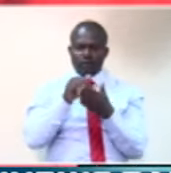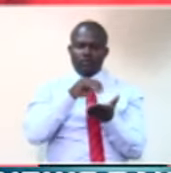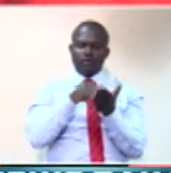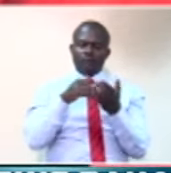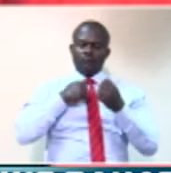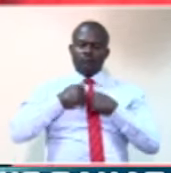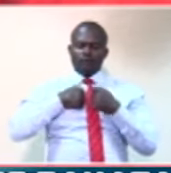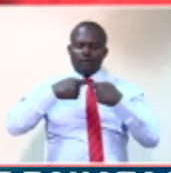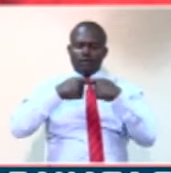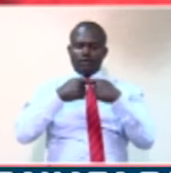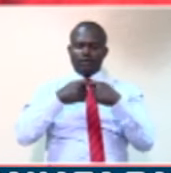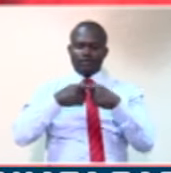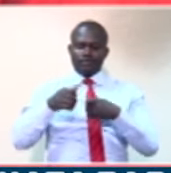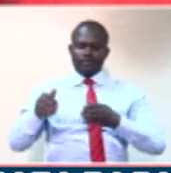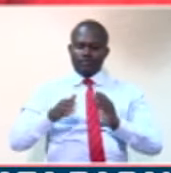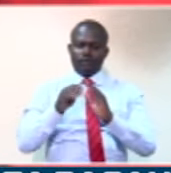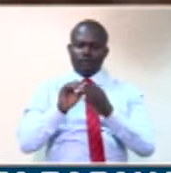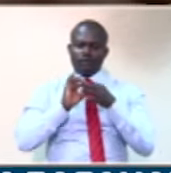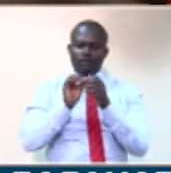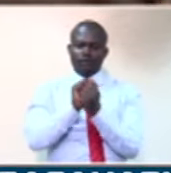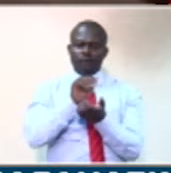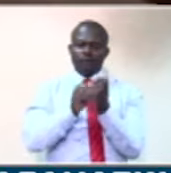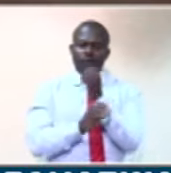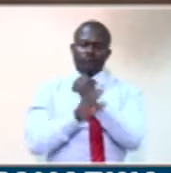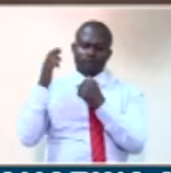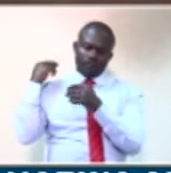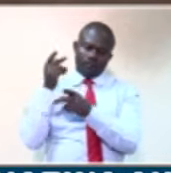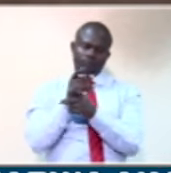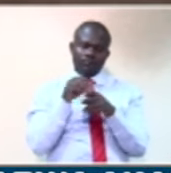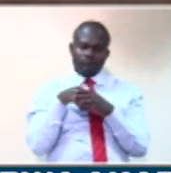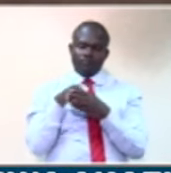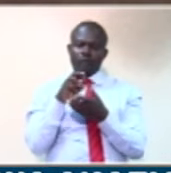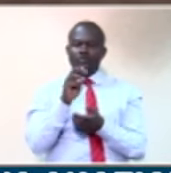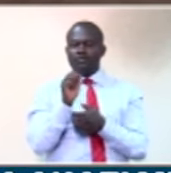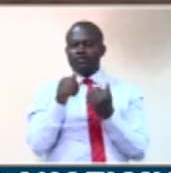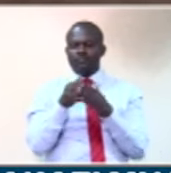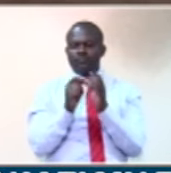Rwanda Electric Mobility ku bufatanye n'ikigo cy'igihugu cyita ku bidukikije REMA